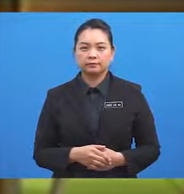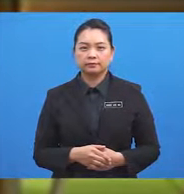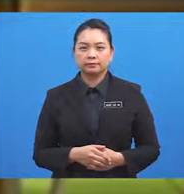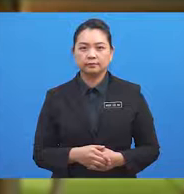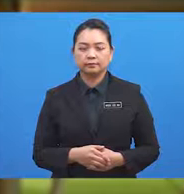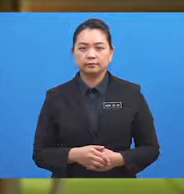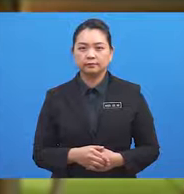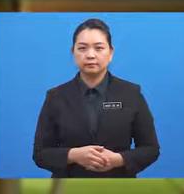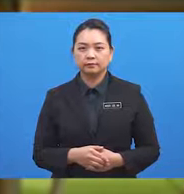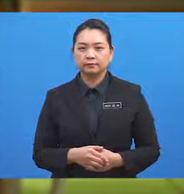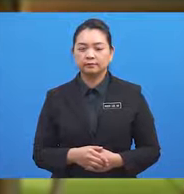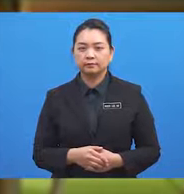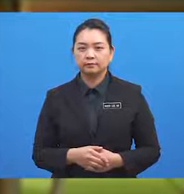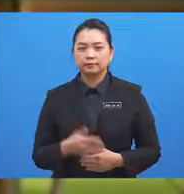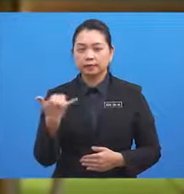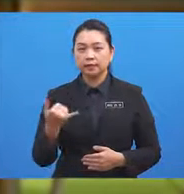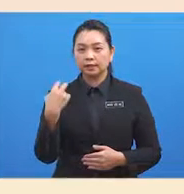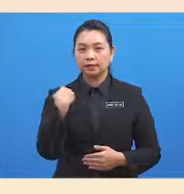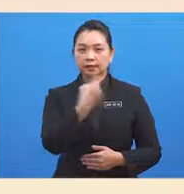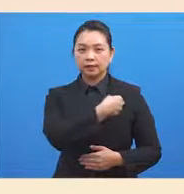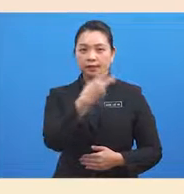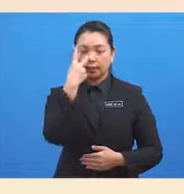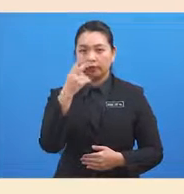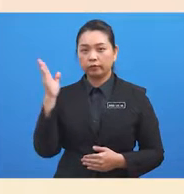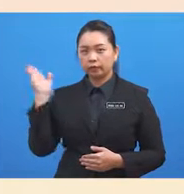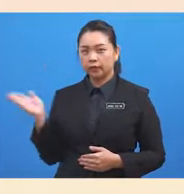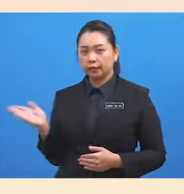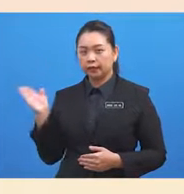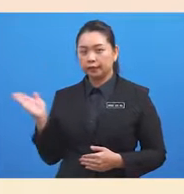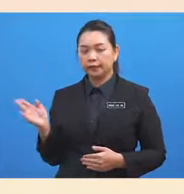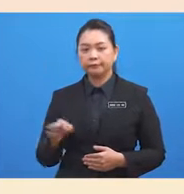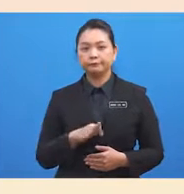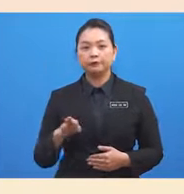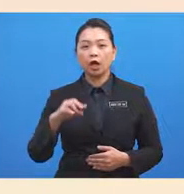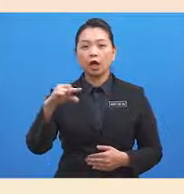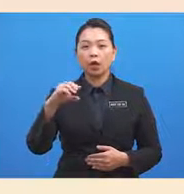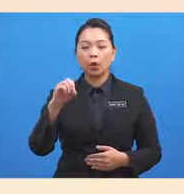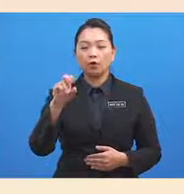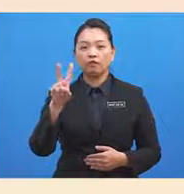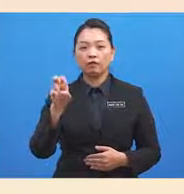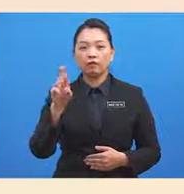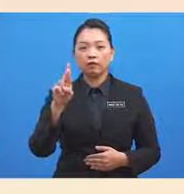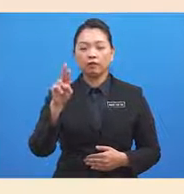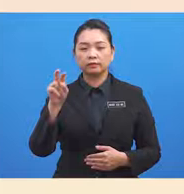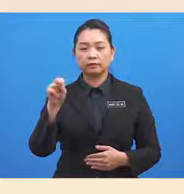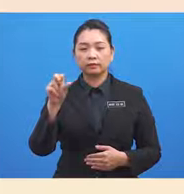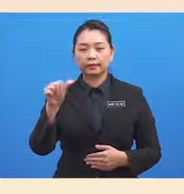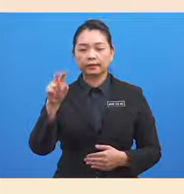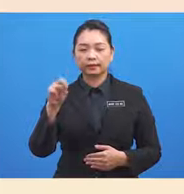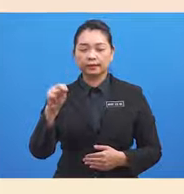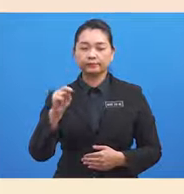Seterusnya, kita akan merungkai faktor governance ke arah membentuk jaringan pengangkutan